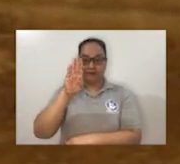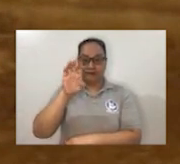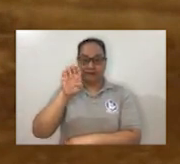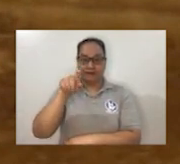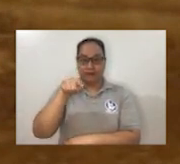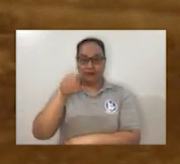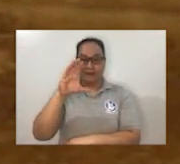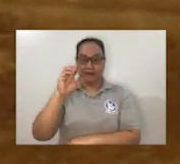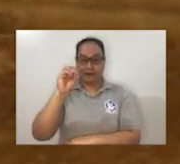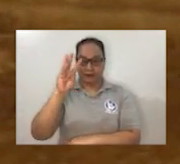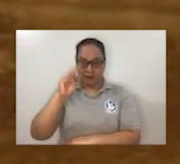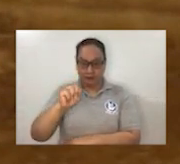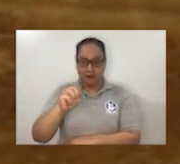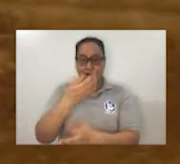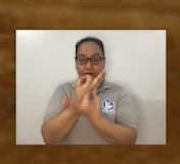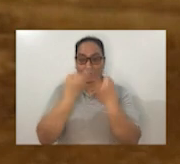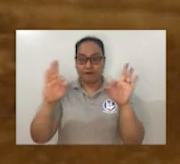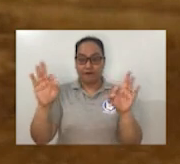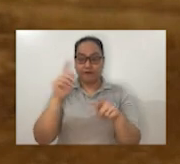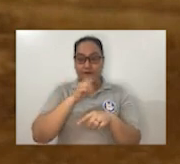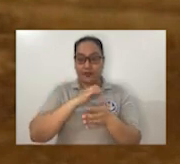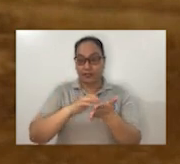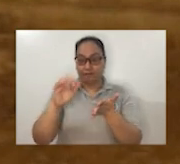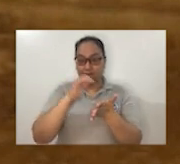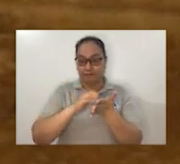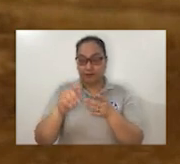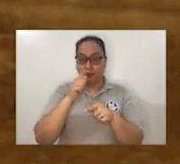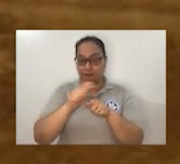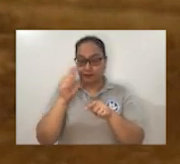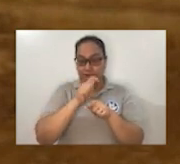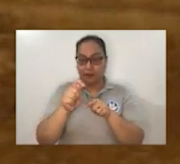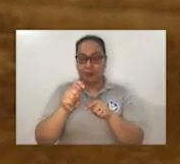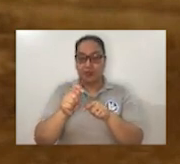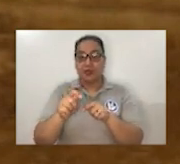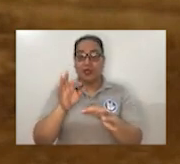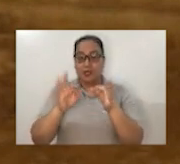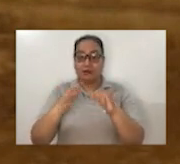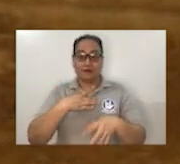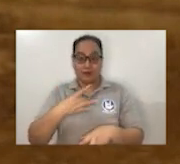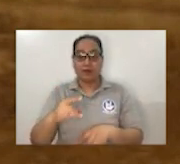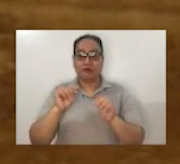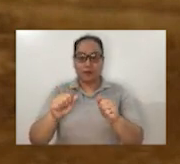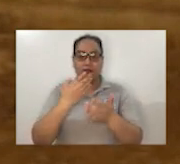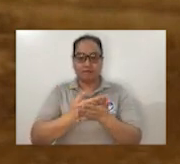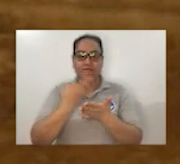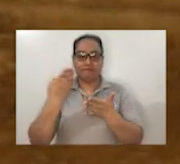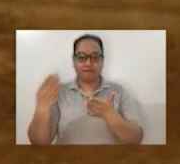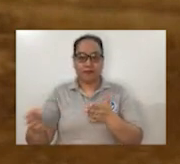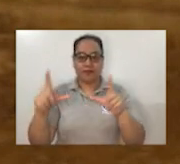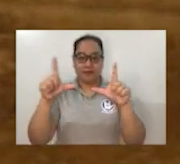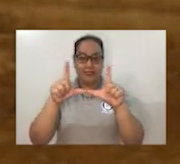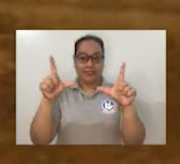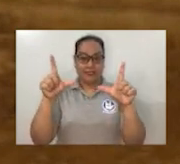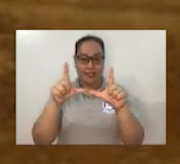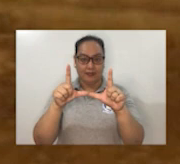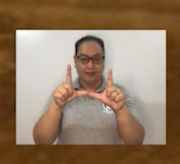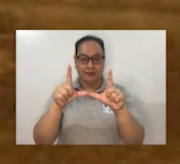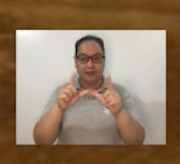www.adobe.com para sa free trial. Kung magugustuhan nyo naman ito, ay maaari mo na rin bilhin ang licensed version